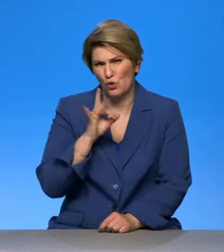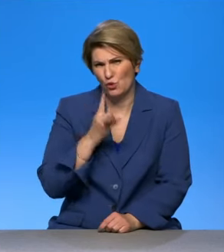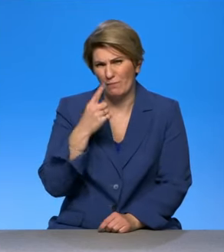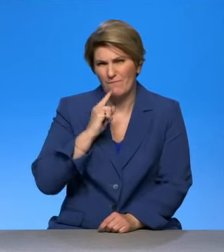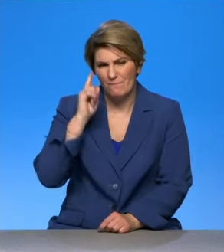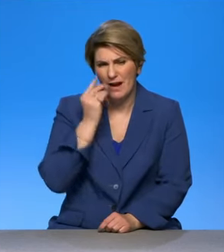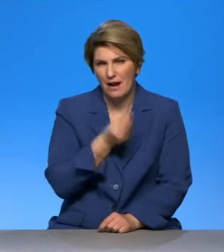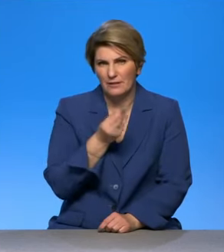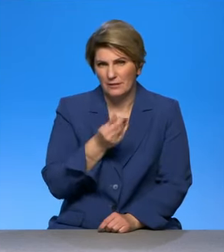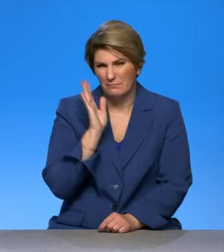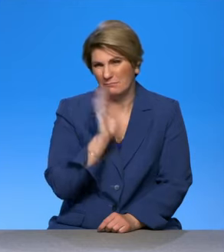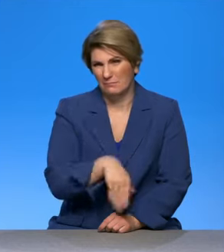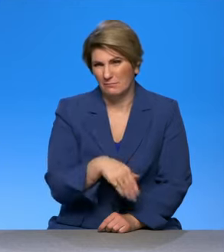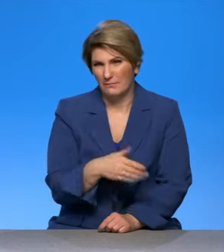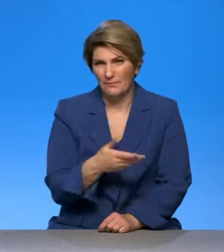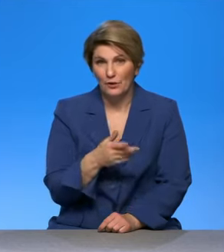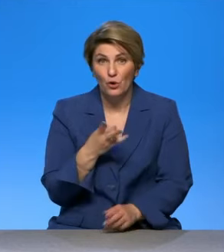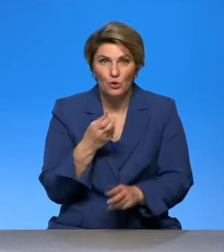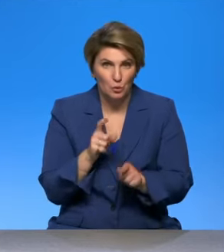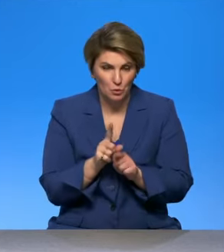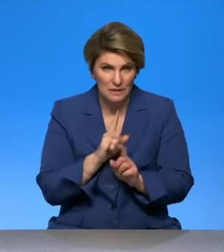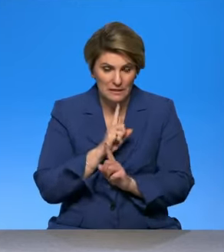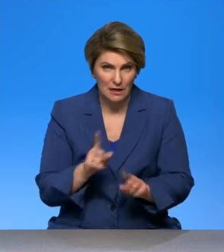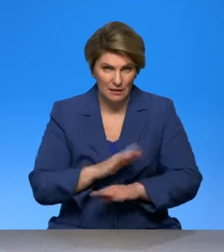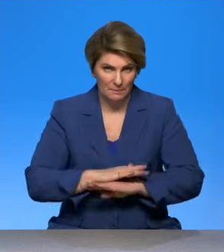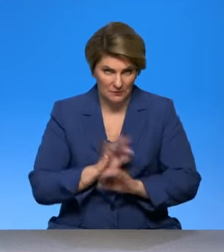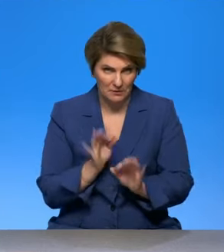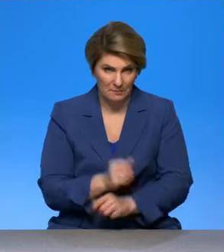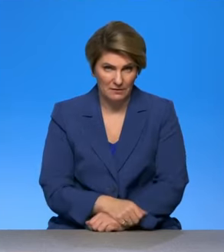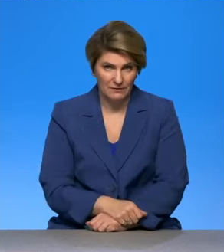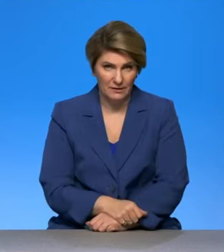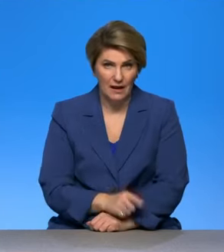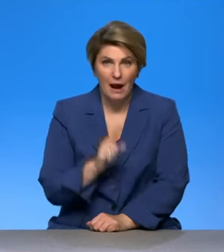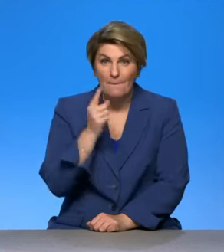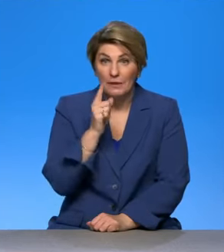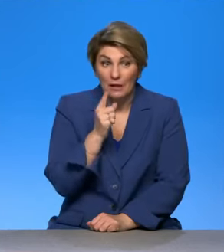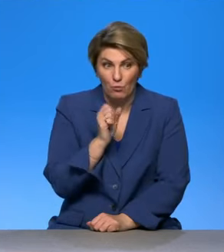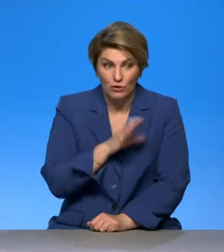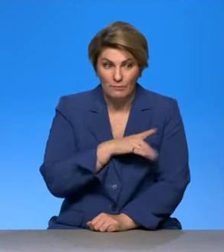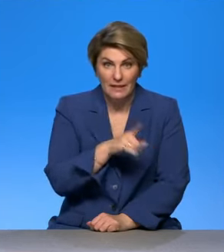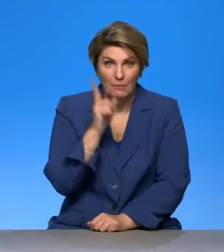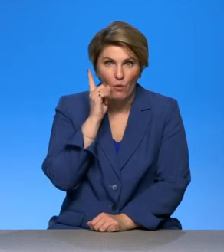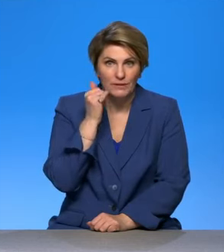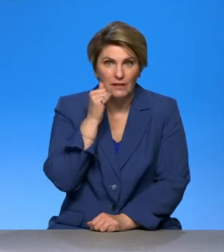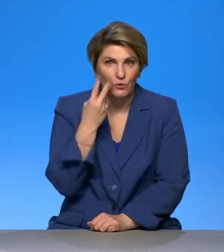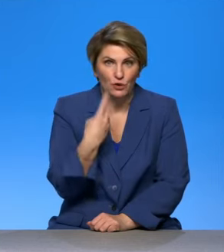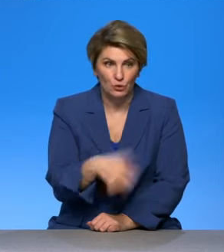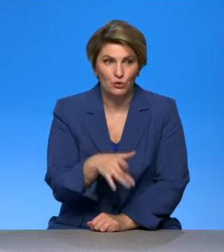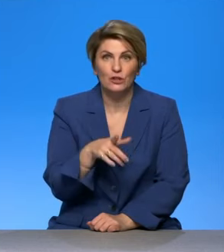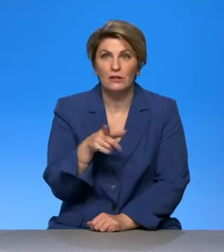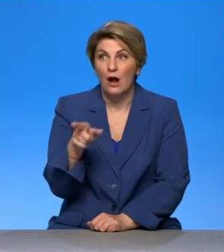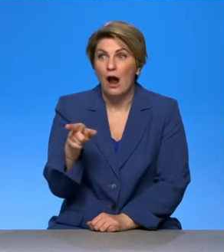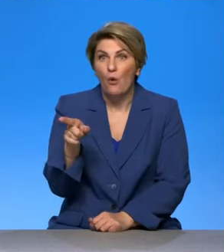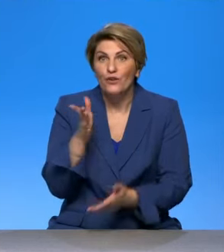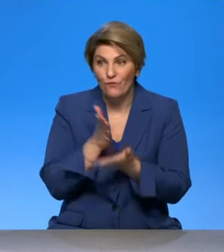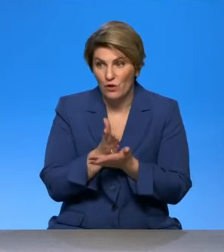ним. Ну вот тоже ведь странное поведение, согласитесь. Вот, но может, ему и не нужен этот телефон, у него есть другой, но он все равно вот возьмет. Вы